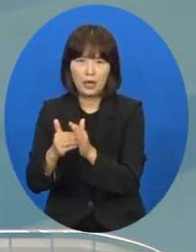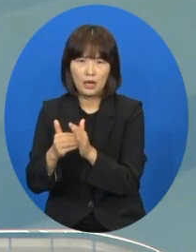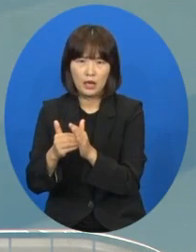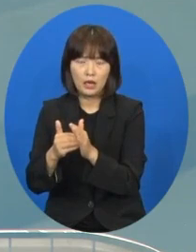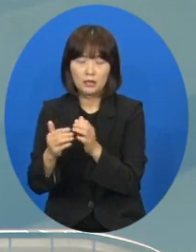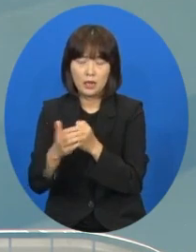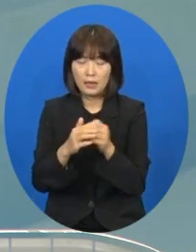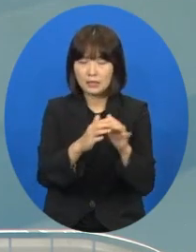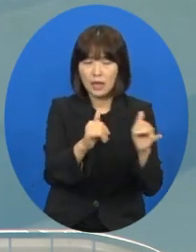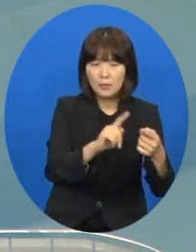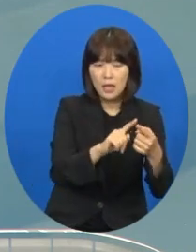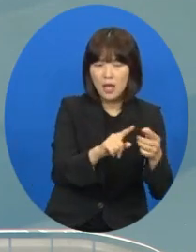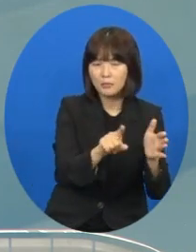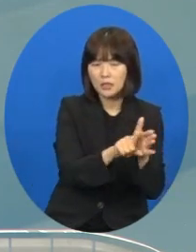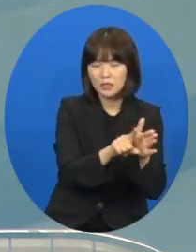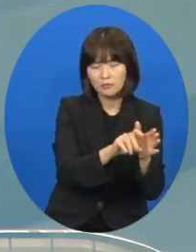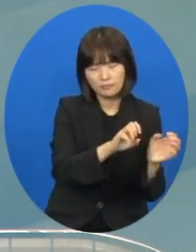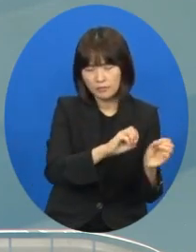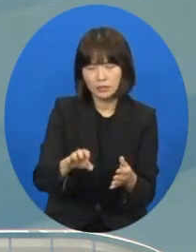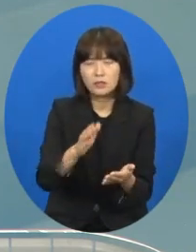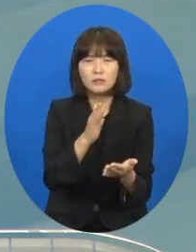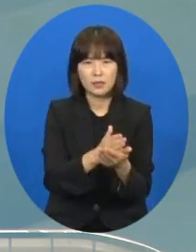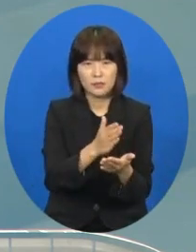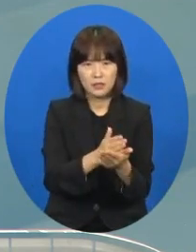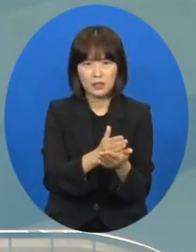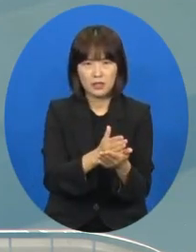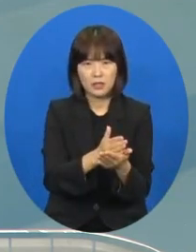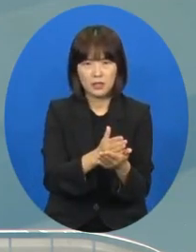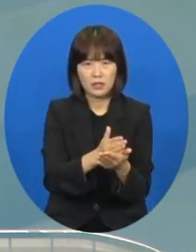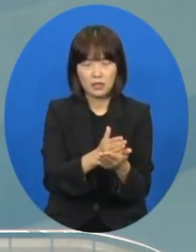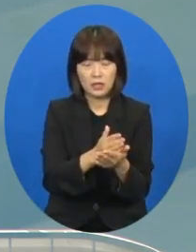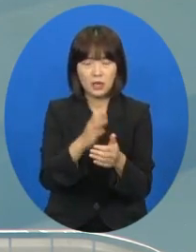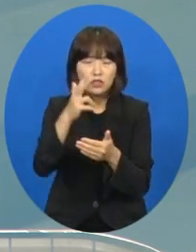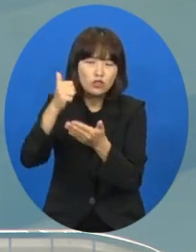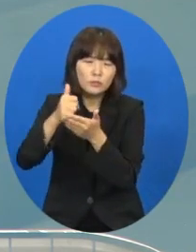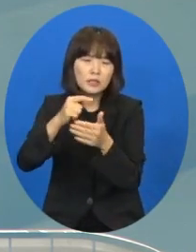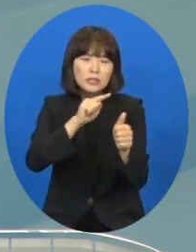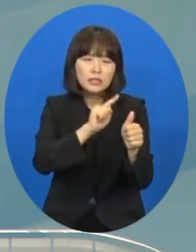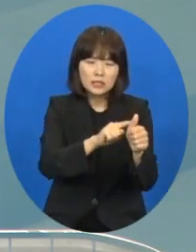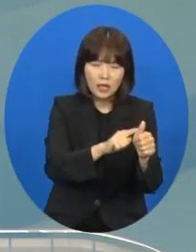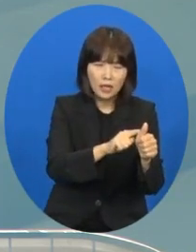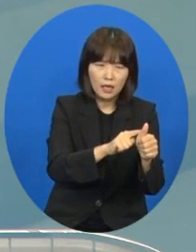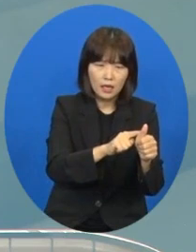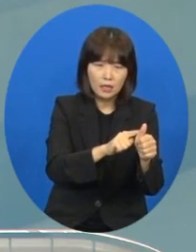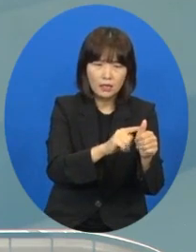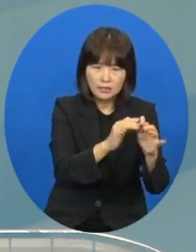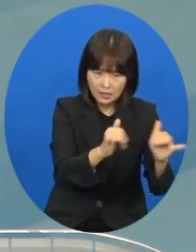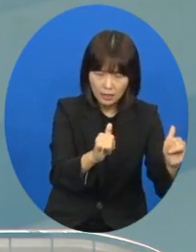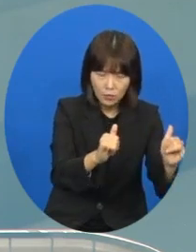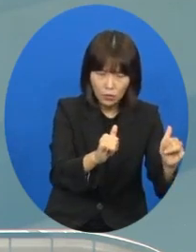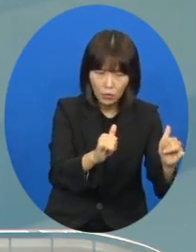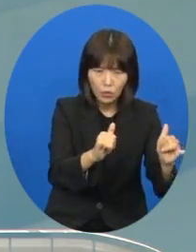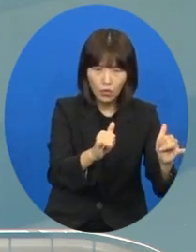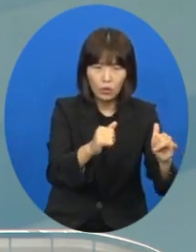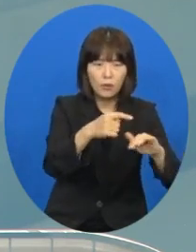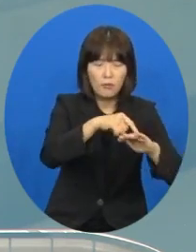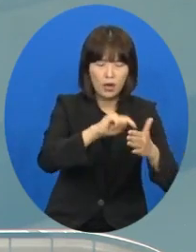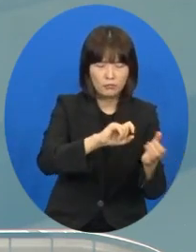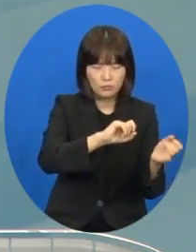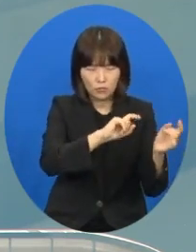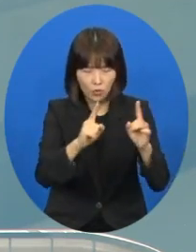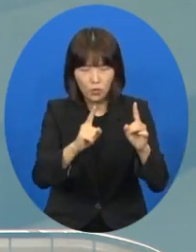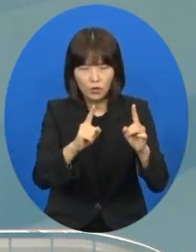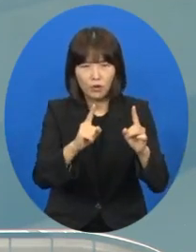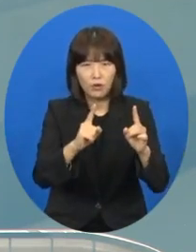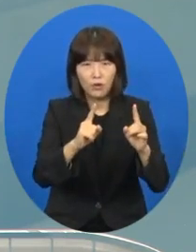맙시다. 반드시 주님이 그 사람도 돌이킬 겁니다. 그게 초대교회 분위기였어요.